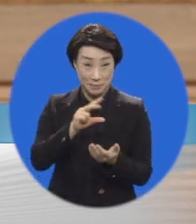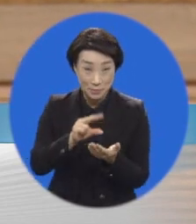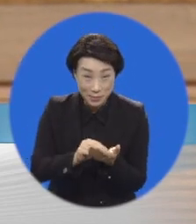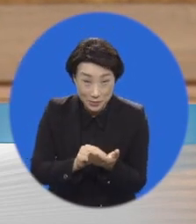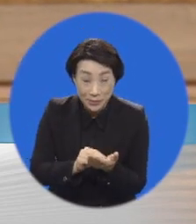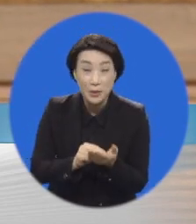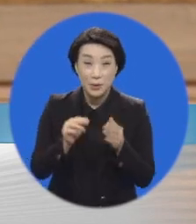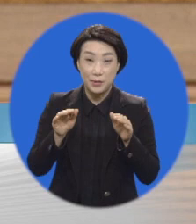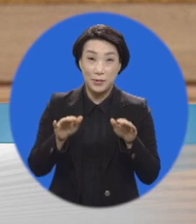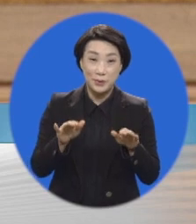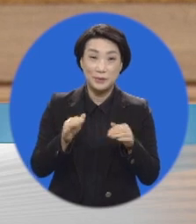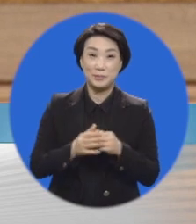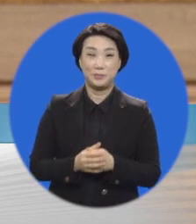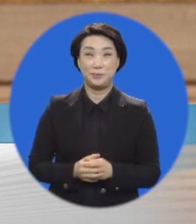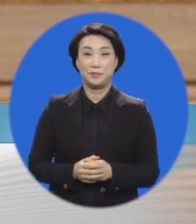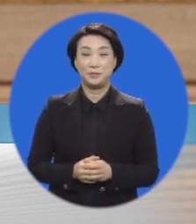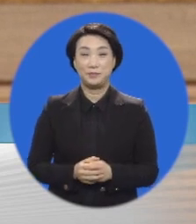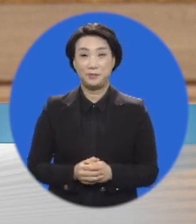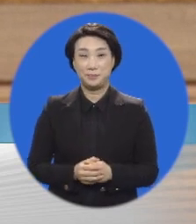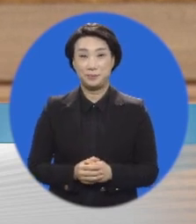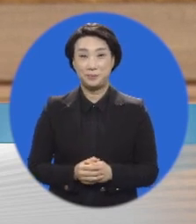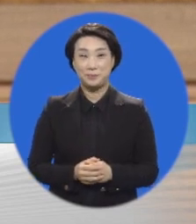이런 제목으로